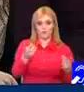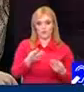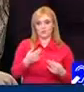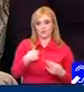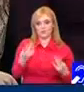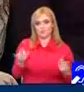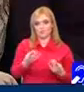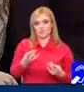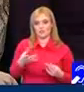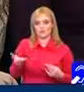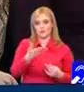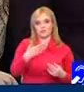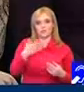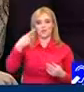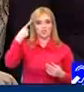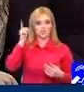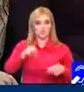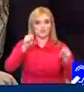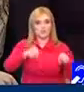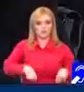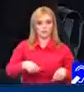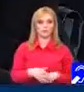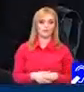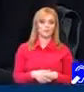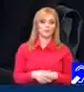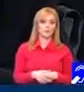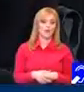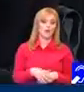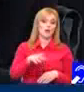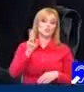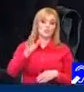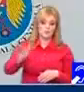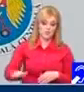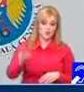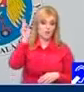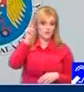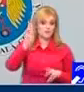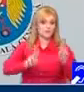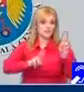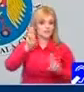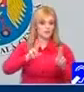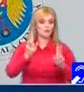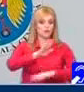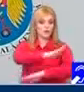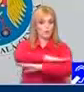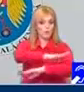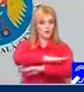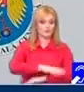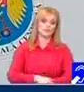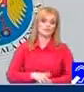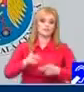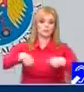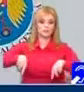și este necesar pentru fiecare din noi să cunoască drepturile și responsabilitățile pe care le purtăm pentru acest stat. La rândul lor, cei mici au învățat regulile de comportament într-o